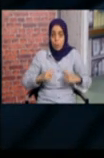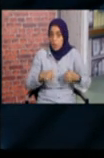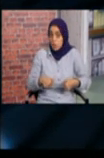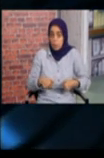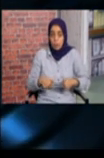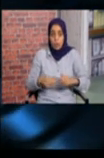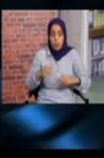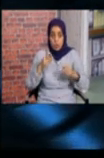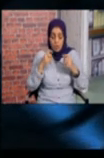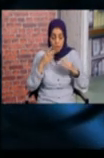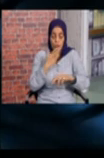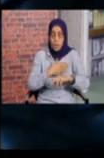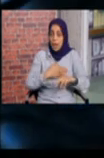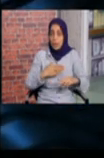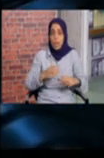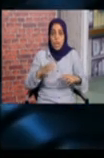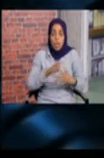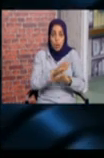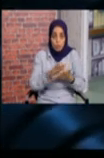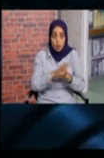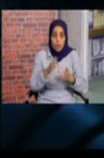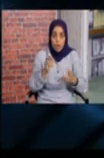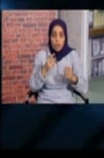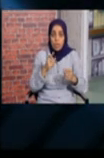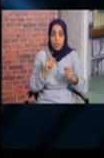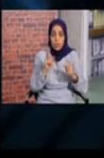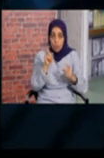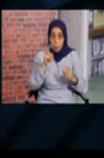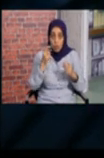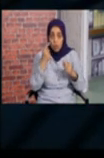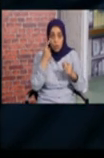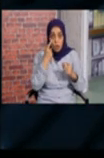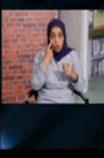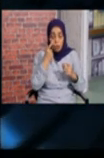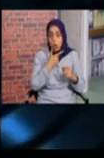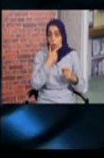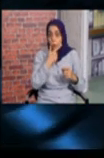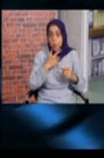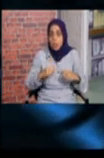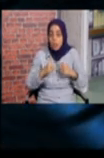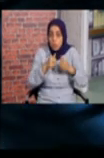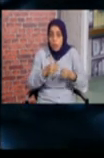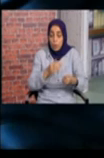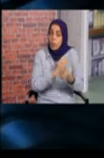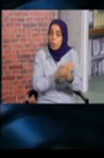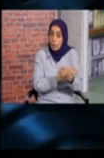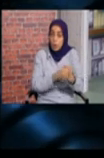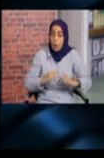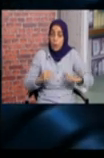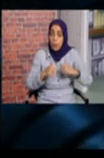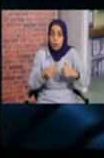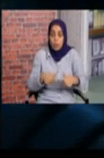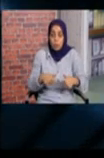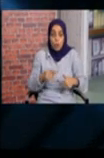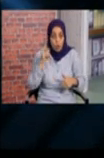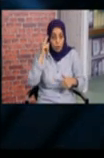لاجراء هذه العمليه. كمان المشكله في الميه البيضاء ان الصاحب لهذا المرض بيكون عنده قناعة